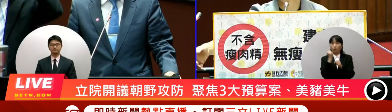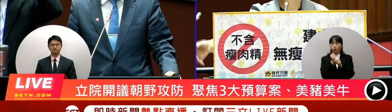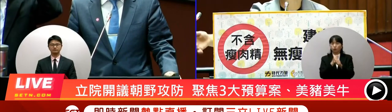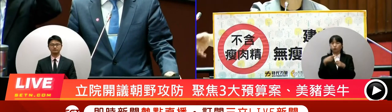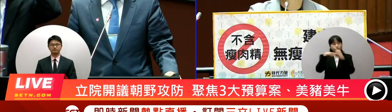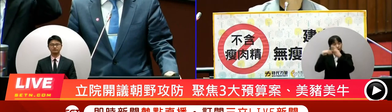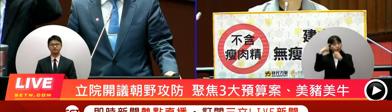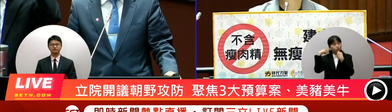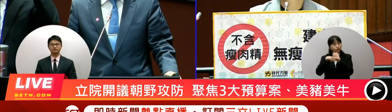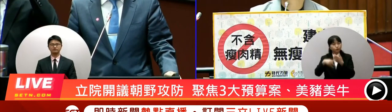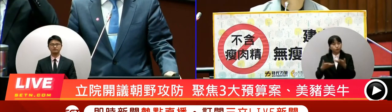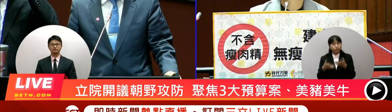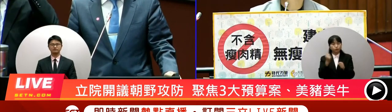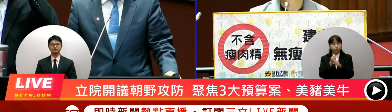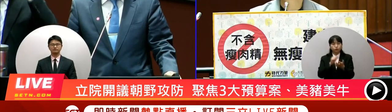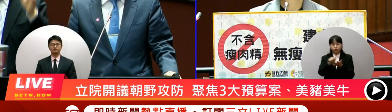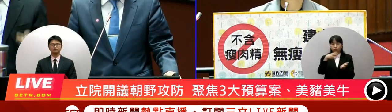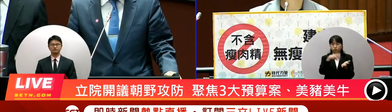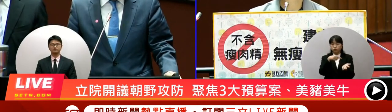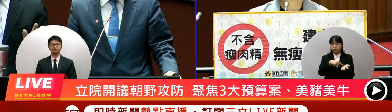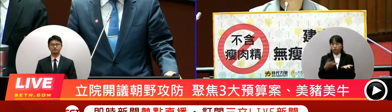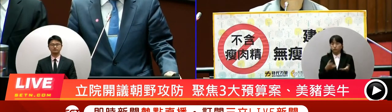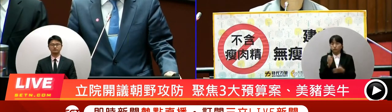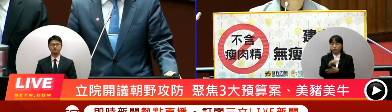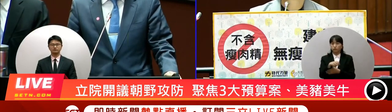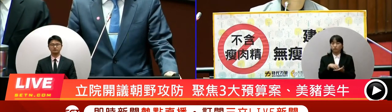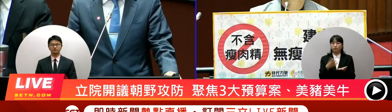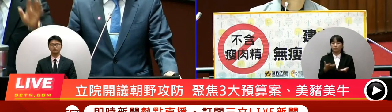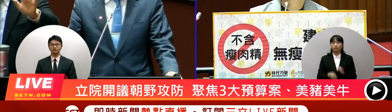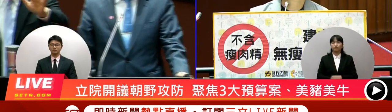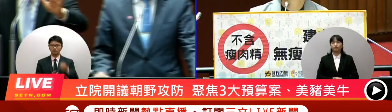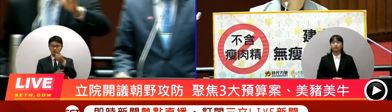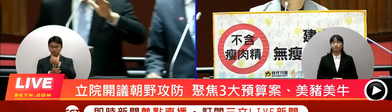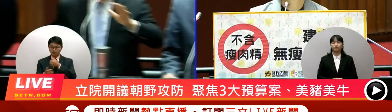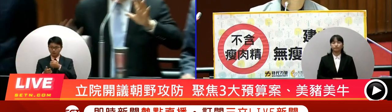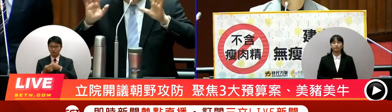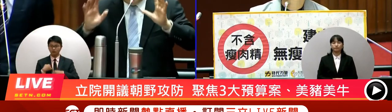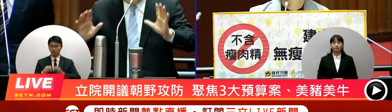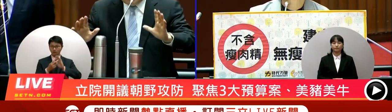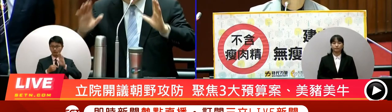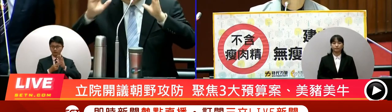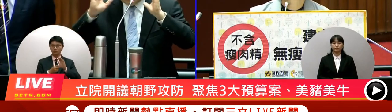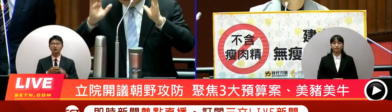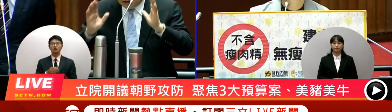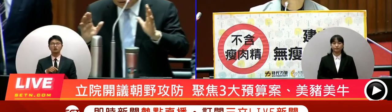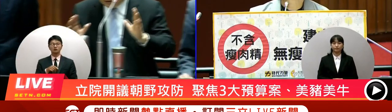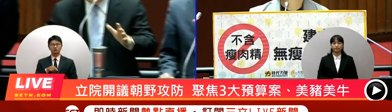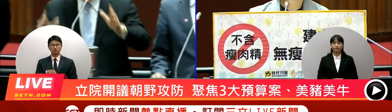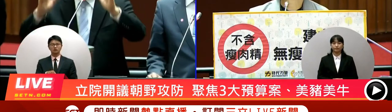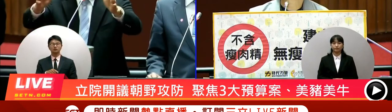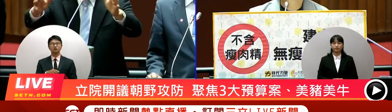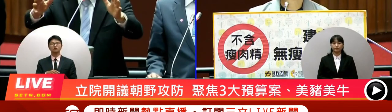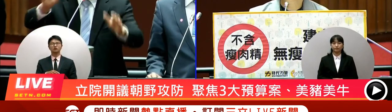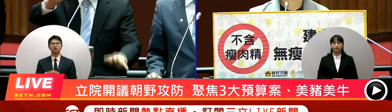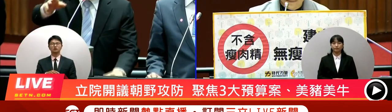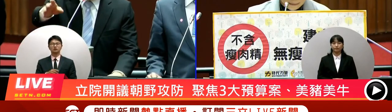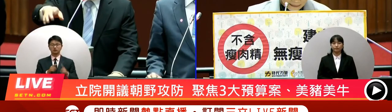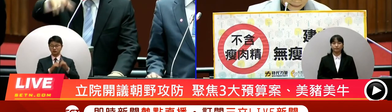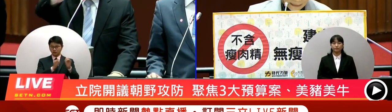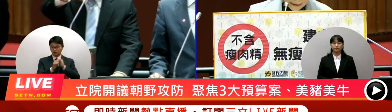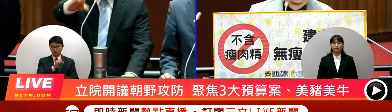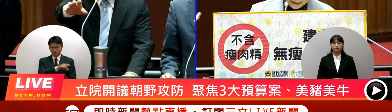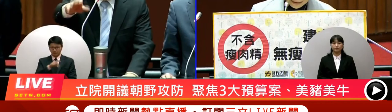研议，做这样的标章吗？ 这个 可以吗？ 这样，委员，相关的我们都会让消费者清清楚楚一